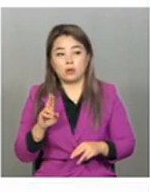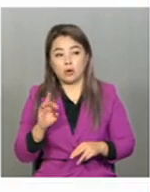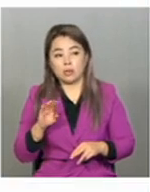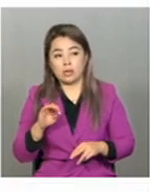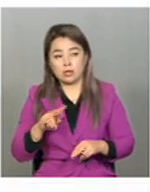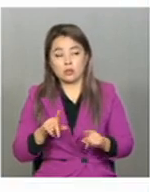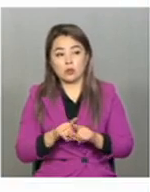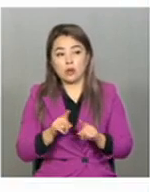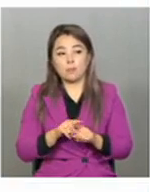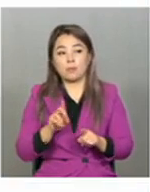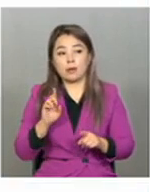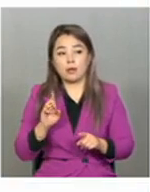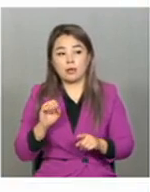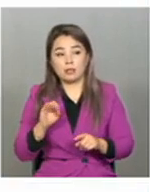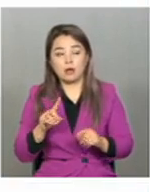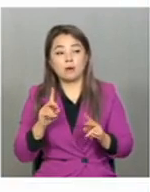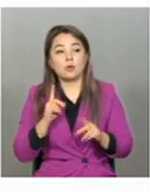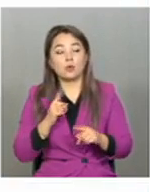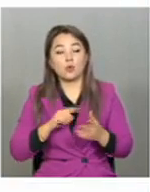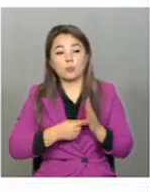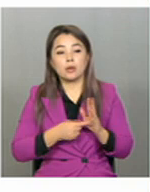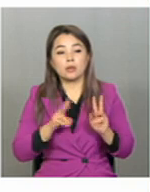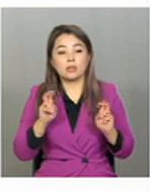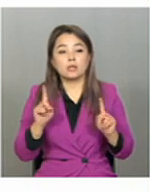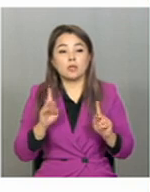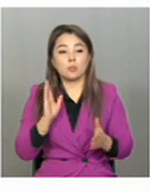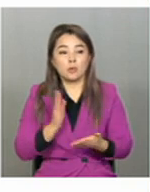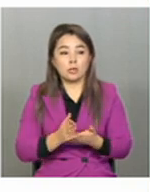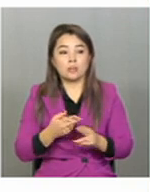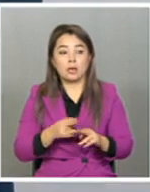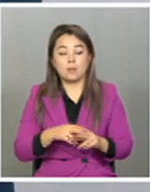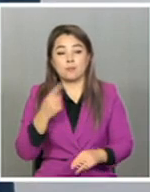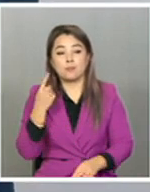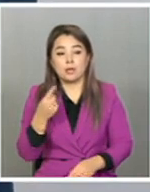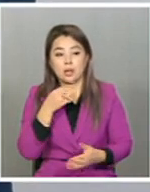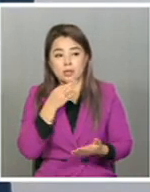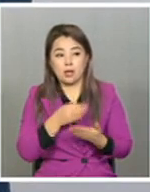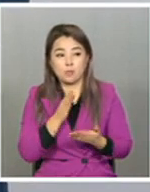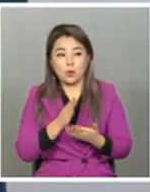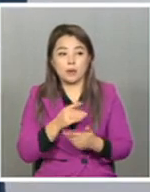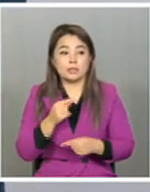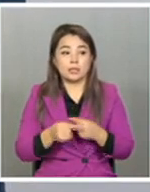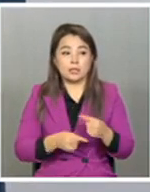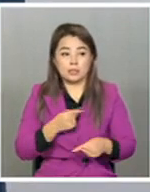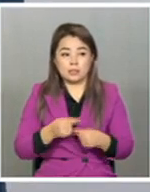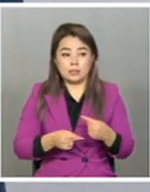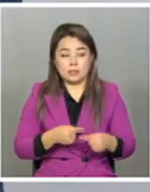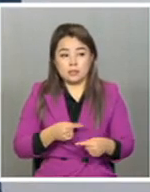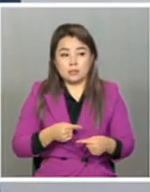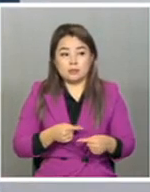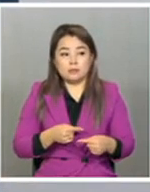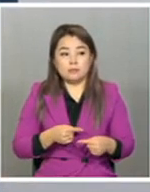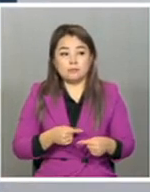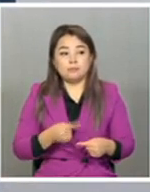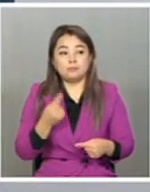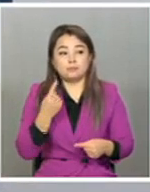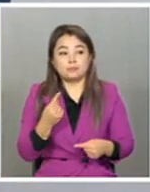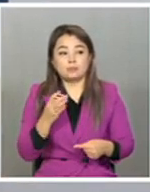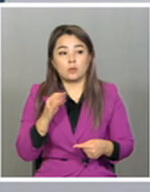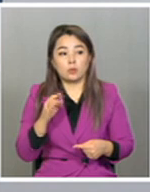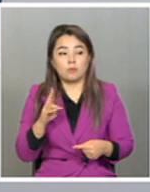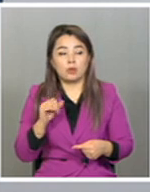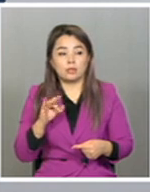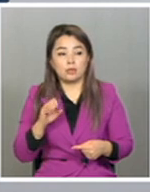болады? Бұл көбейтінді де бізде бірге тең болады. Келесі, бір мен синус